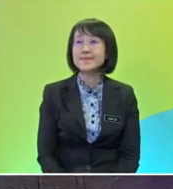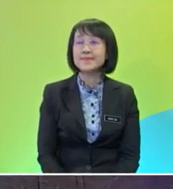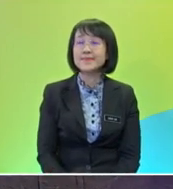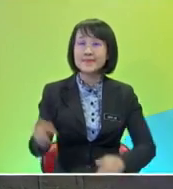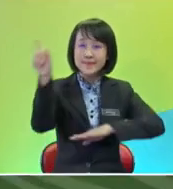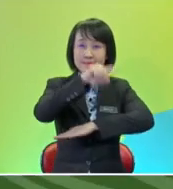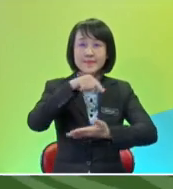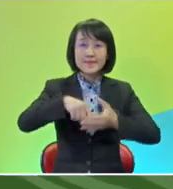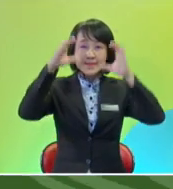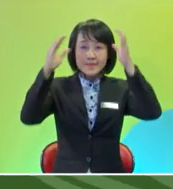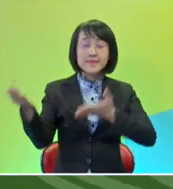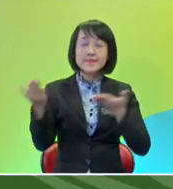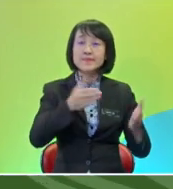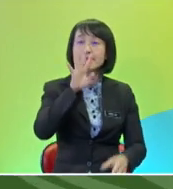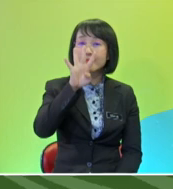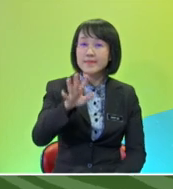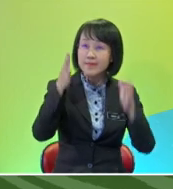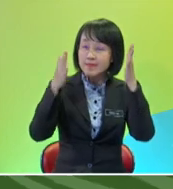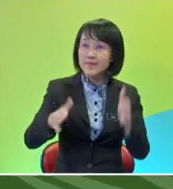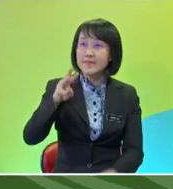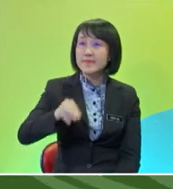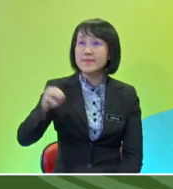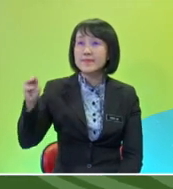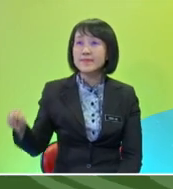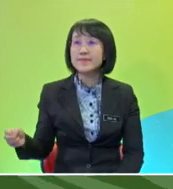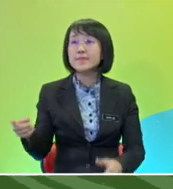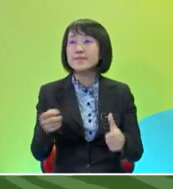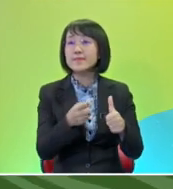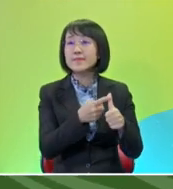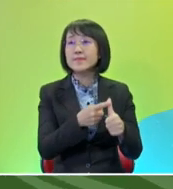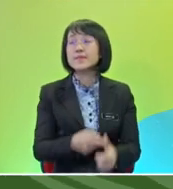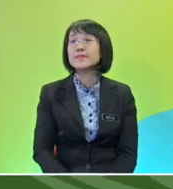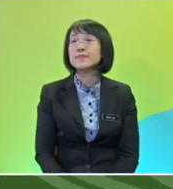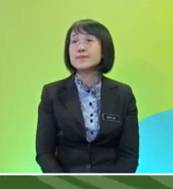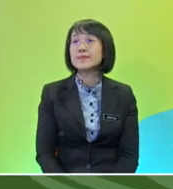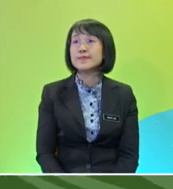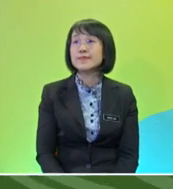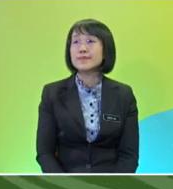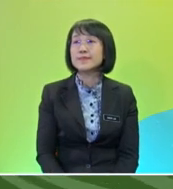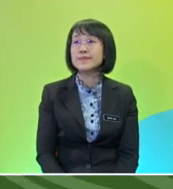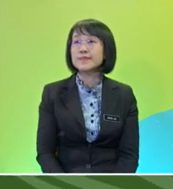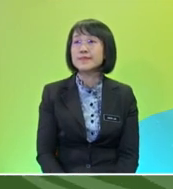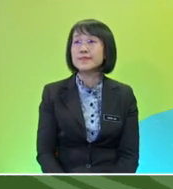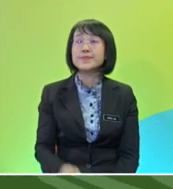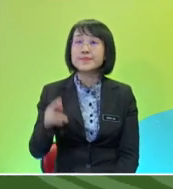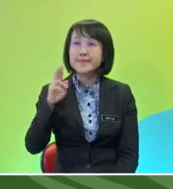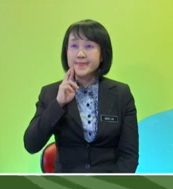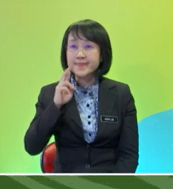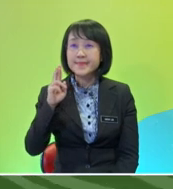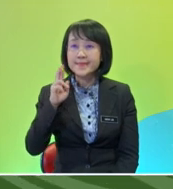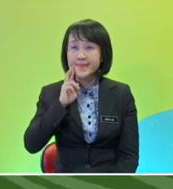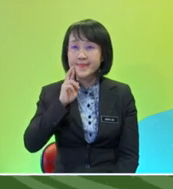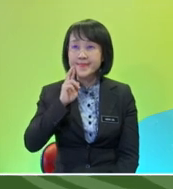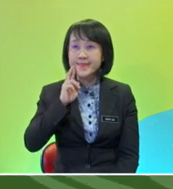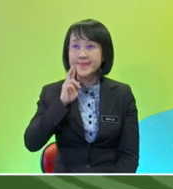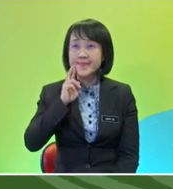murid. Okay, salah seorang daripadanya adalah Siti Ruhil. Adik Siti Ruhil, lambai. Hai Ruhil, selamat